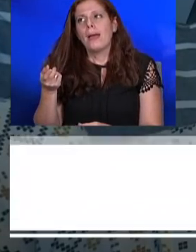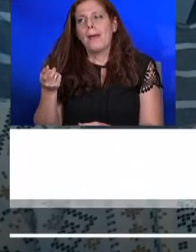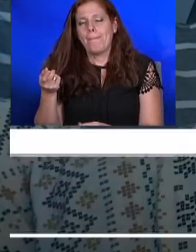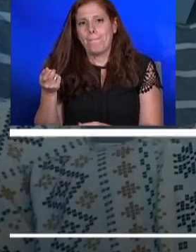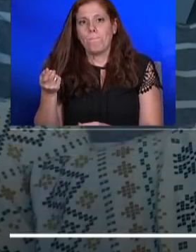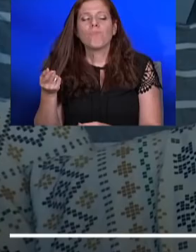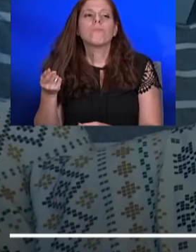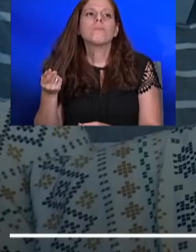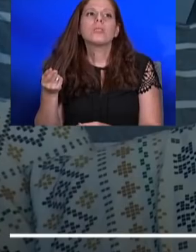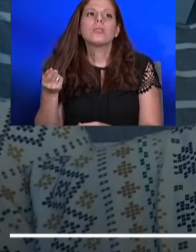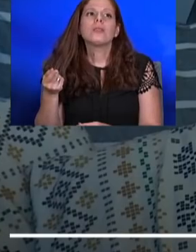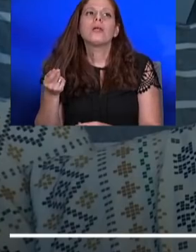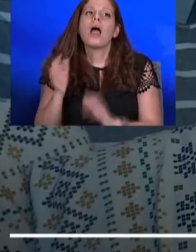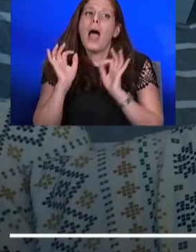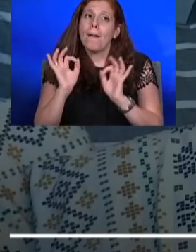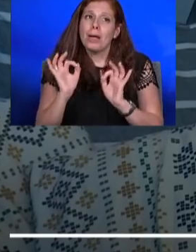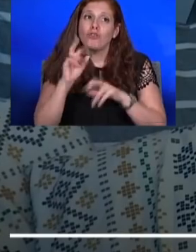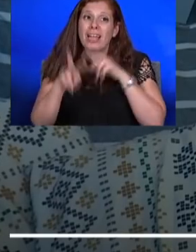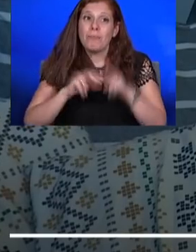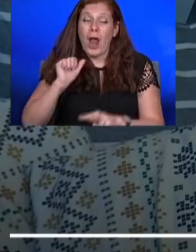כן, האמת שהטיפול הראשון שלי, שהוא הטיפול בעצם